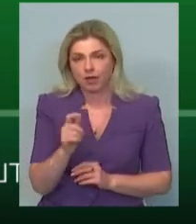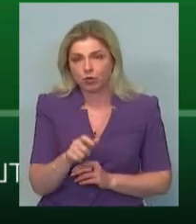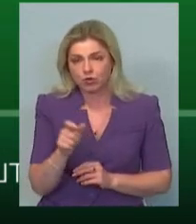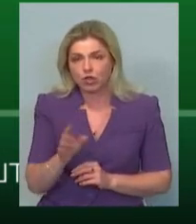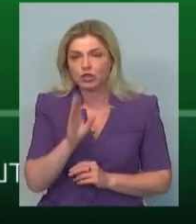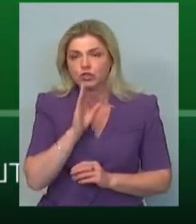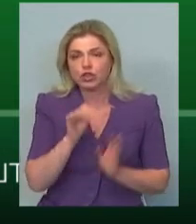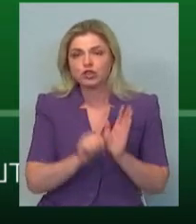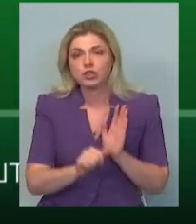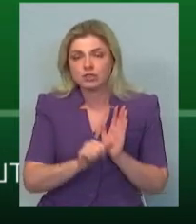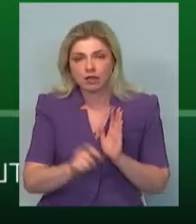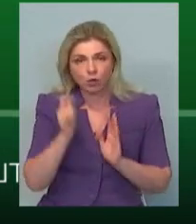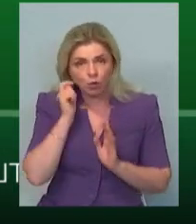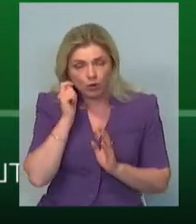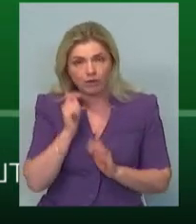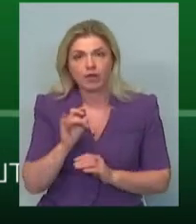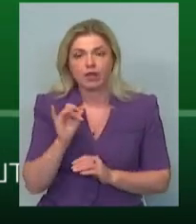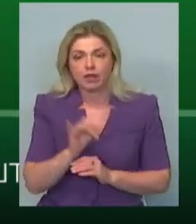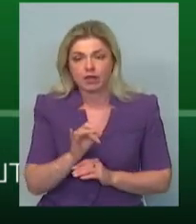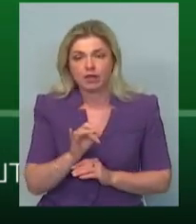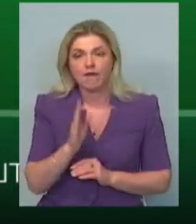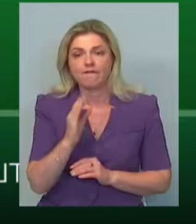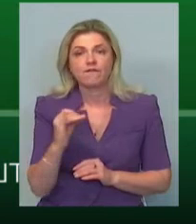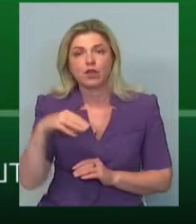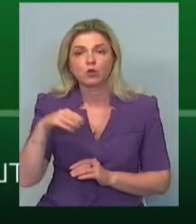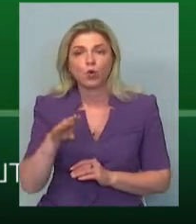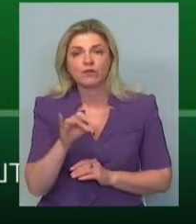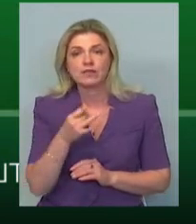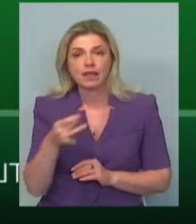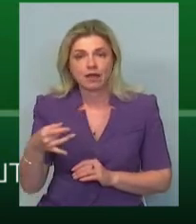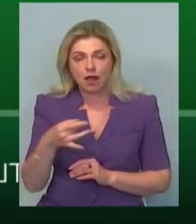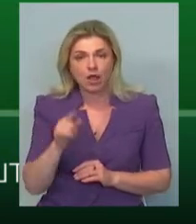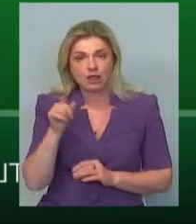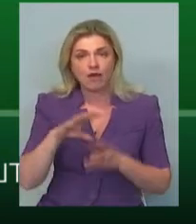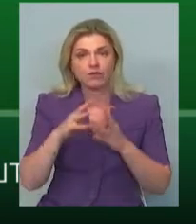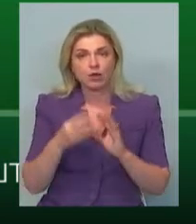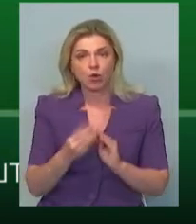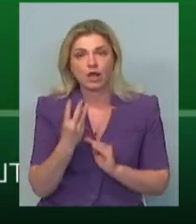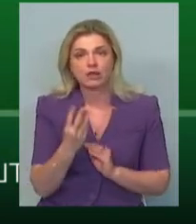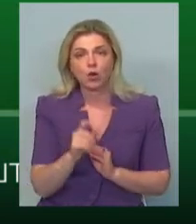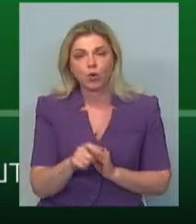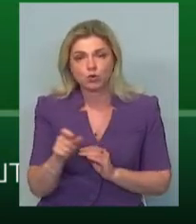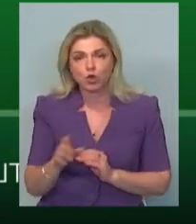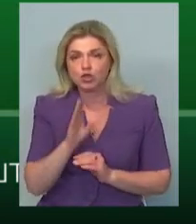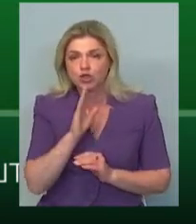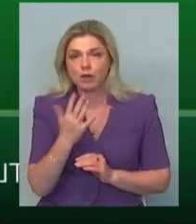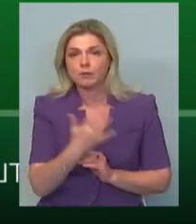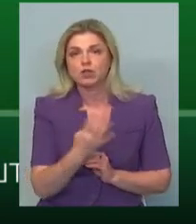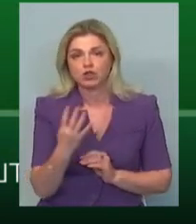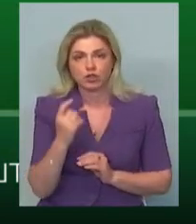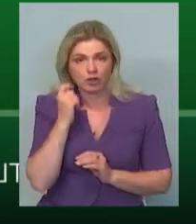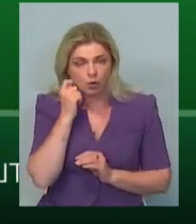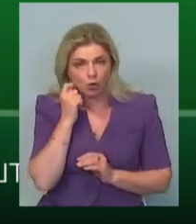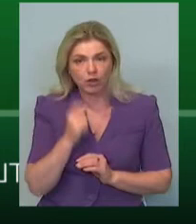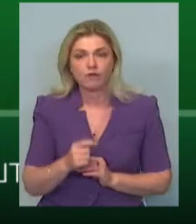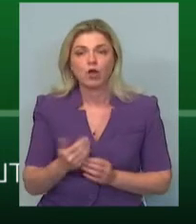жінка 60 років. І у Вітузькому районі. Загалом ми там маємо 3 особи. Це жінка 54 років.